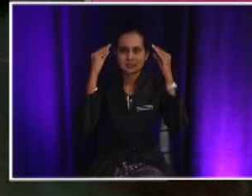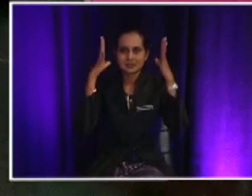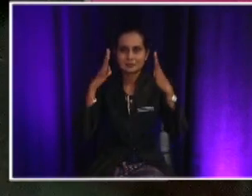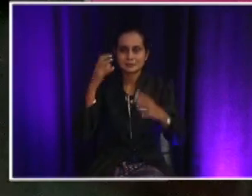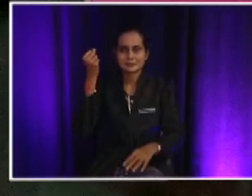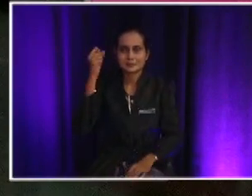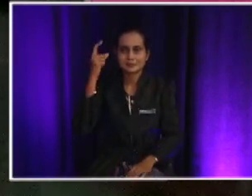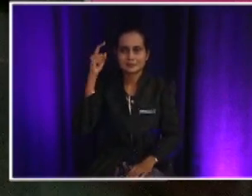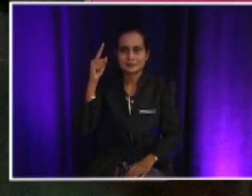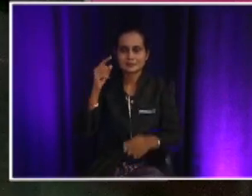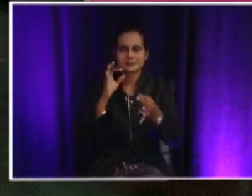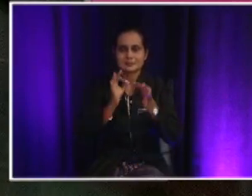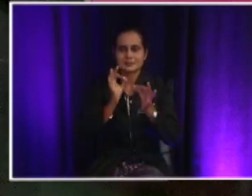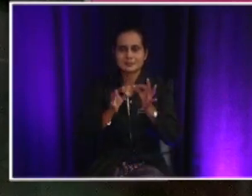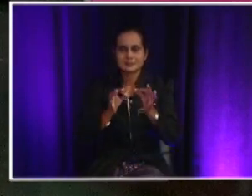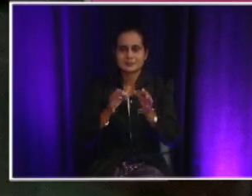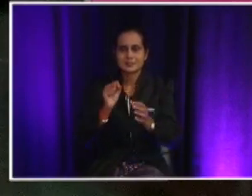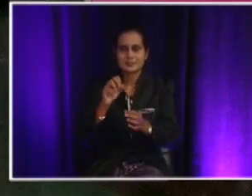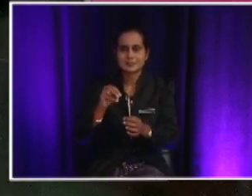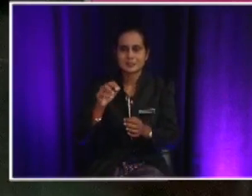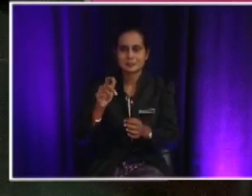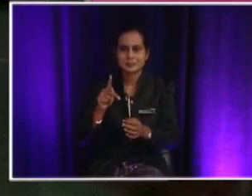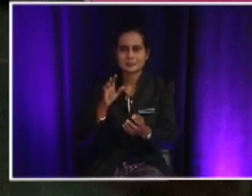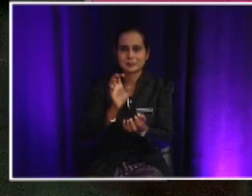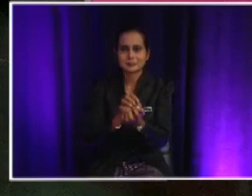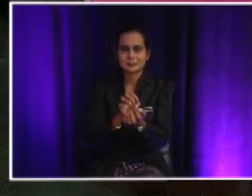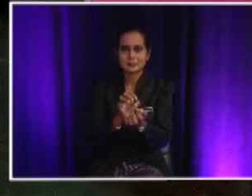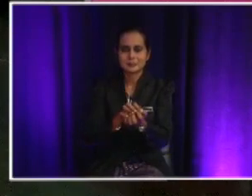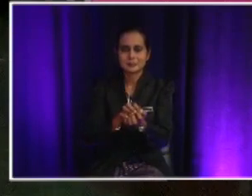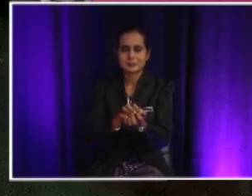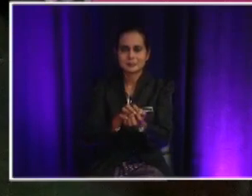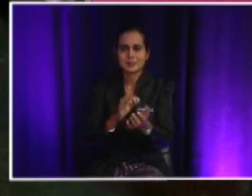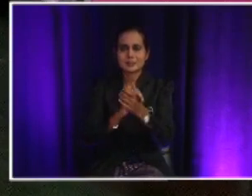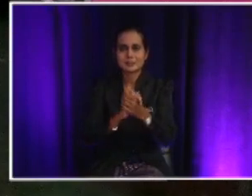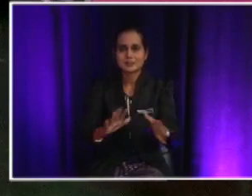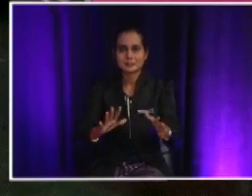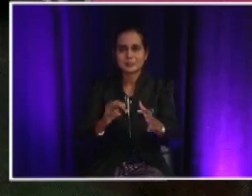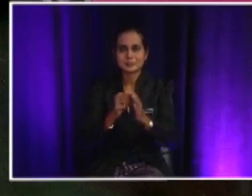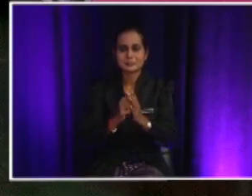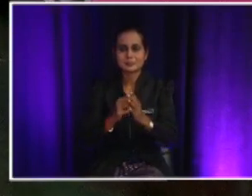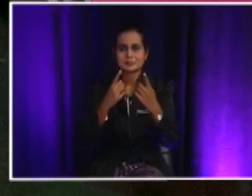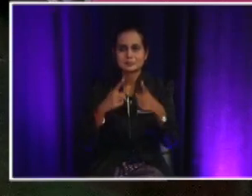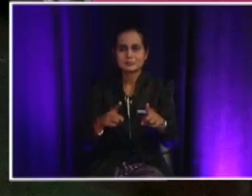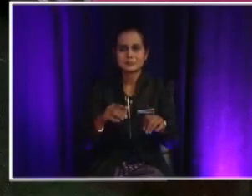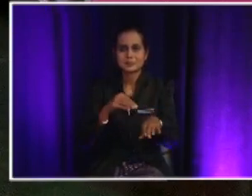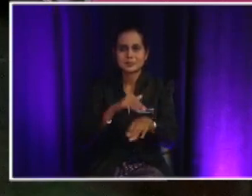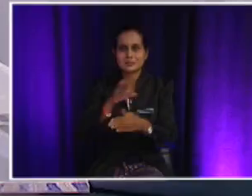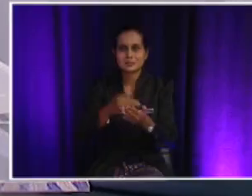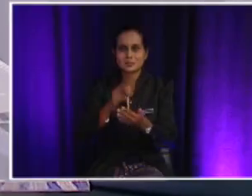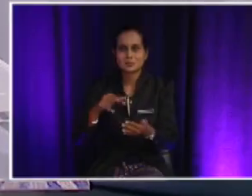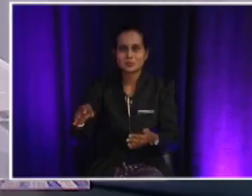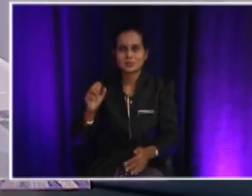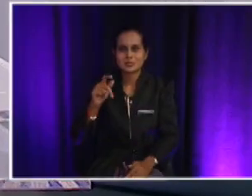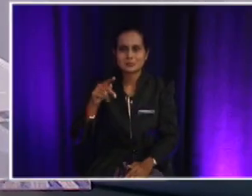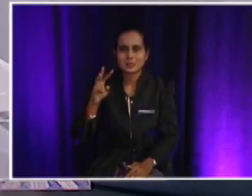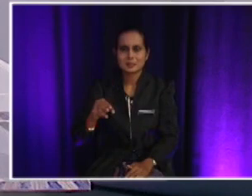Cikgu Sandra Devi daripada SMK Puchong, Selangor. Dan selamat menjawab kepada semua calon-calon SPM yang